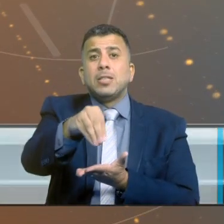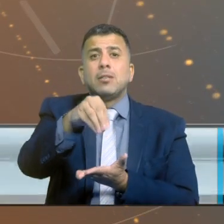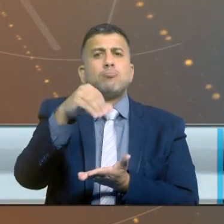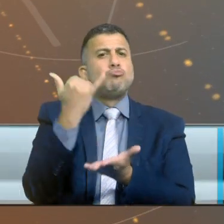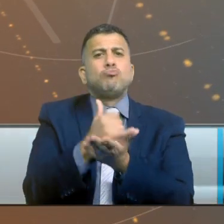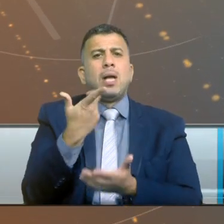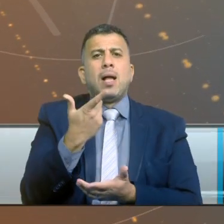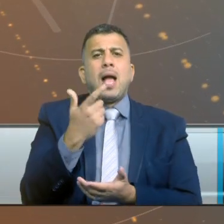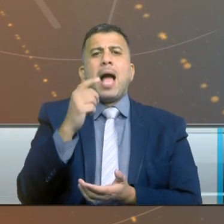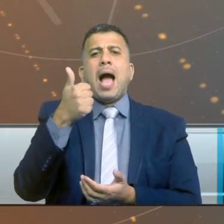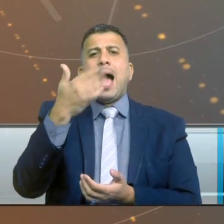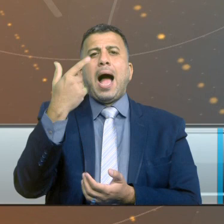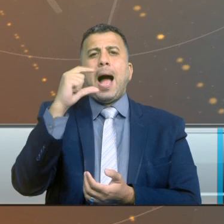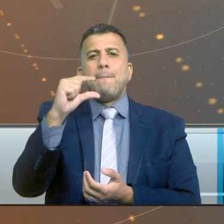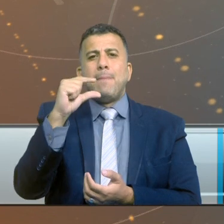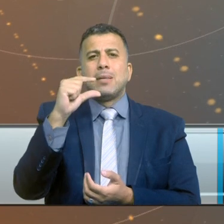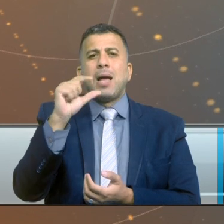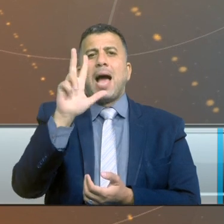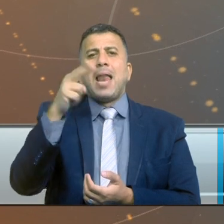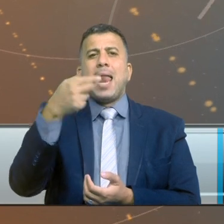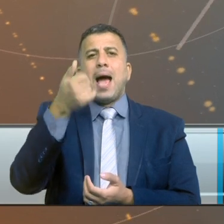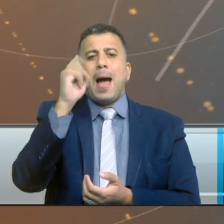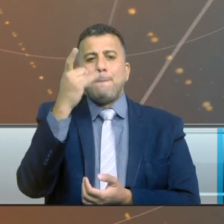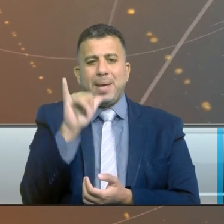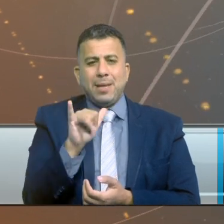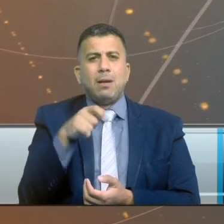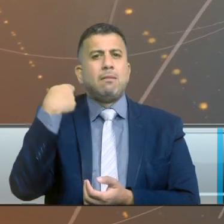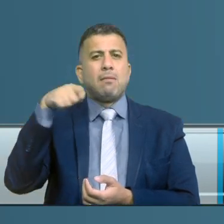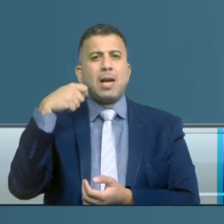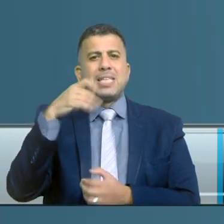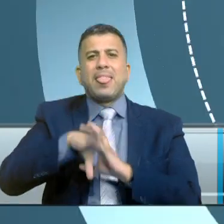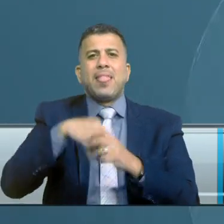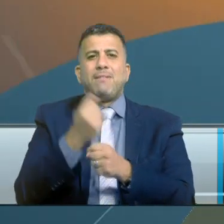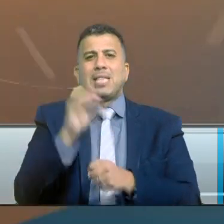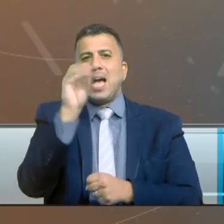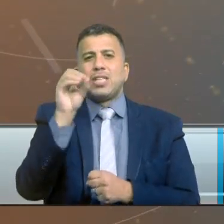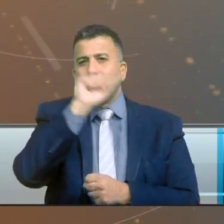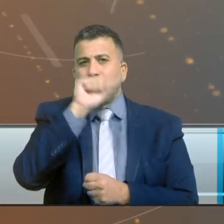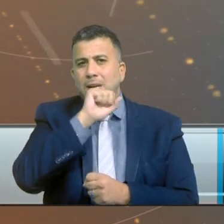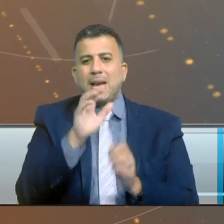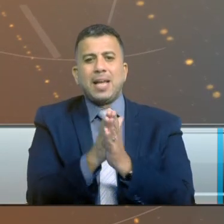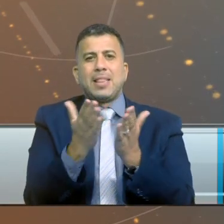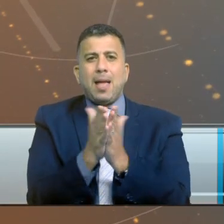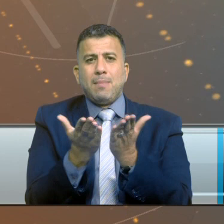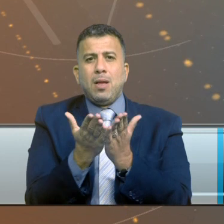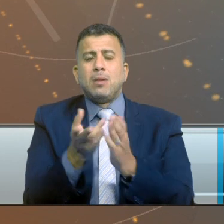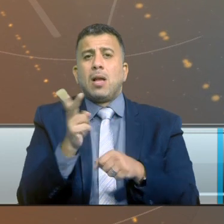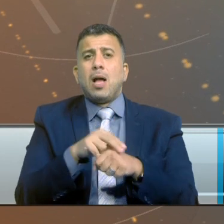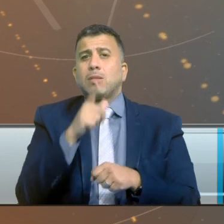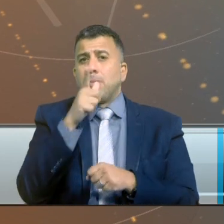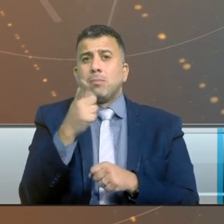اميريا بتعيين سعاده احمد ابراهيم سلطان بن ركاب العامري رئيسا تنفيذيا لهيئه الشارقه للكتابه